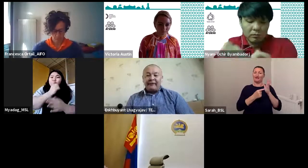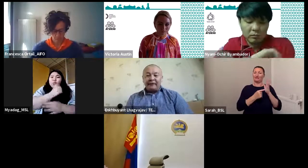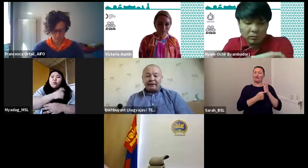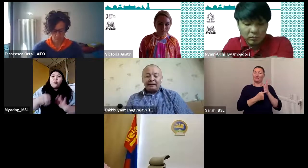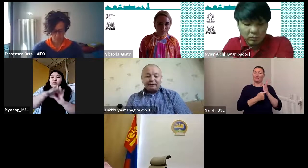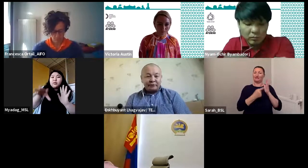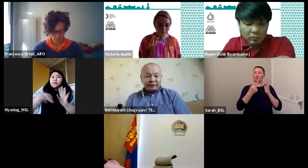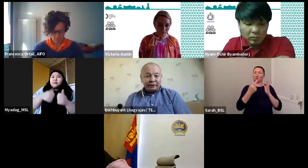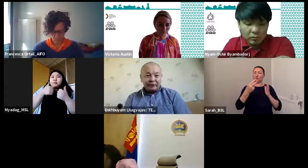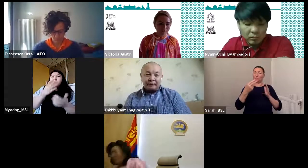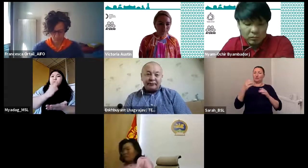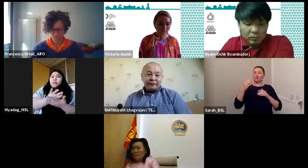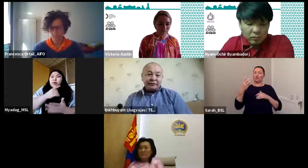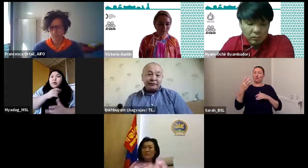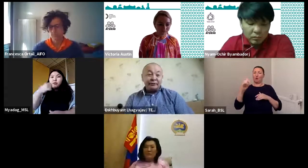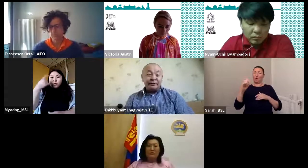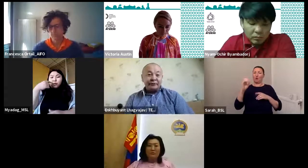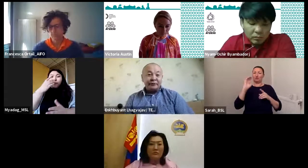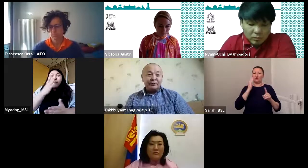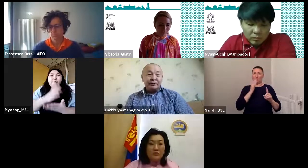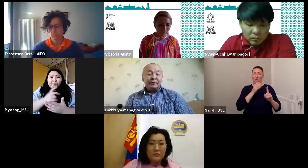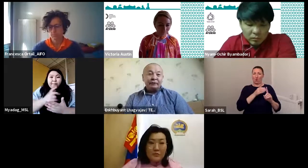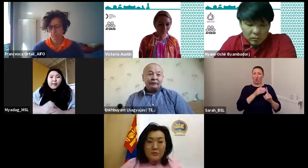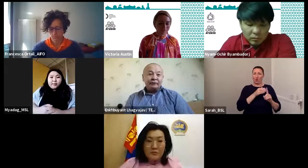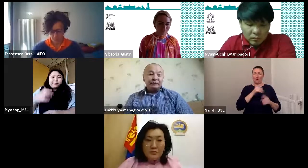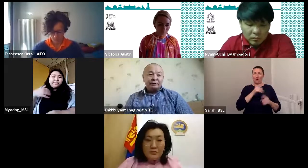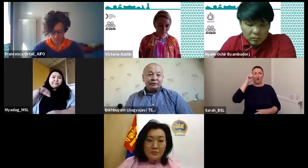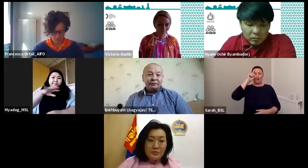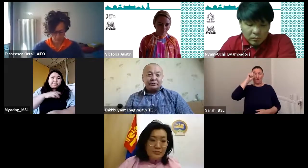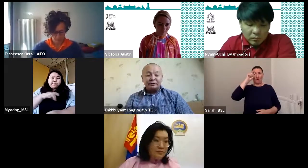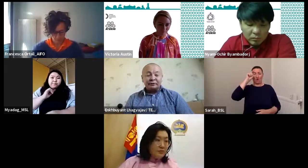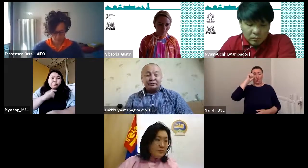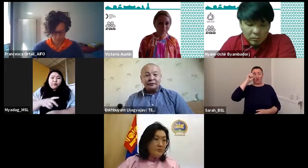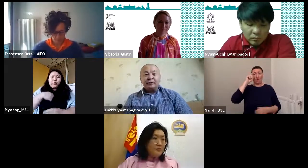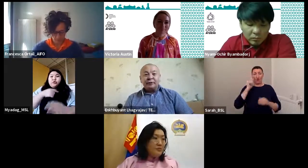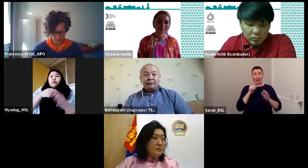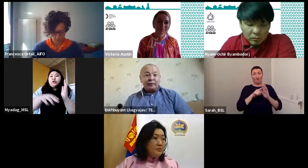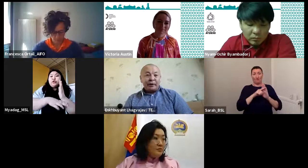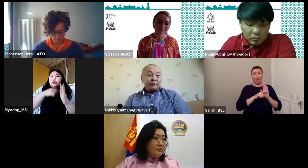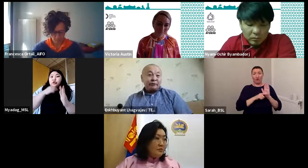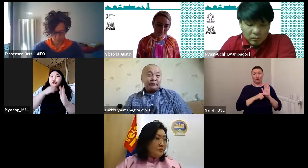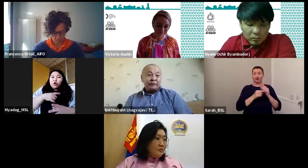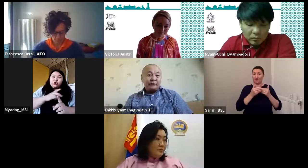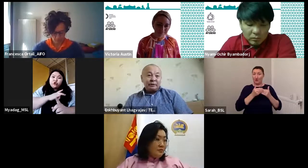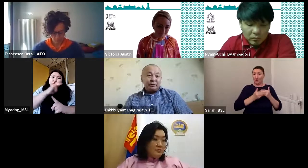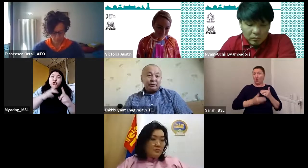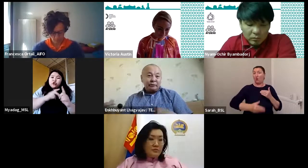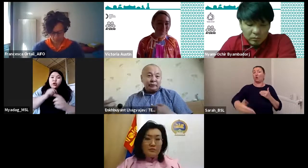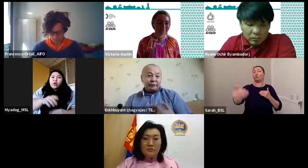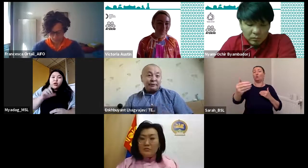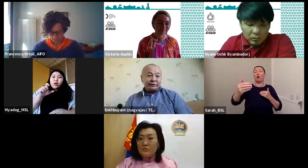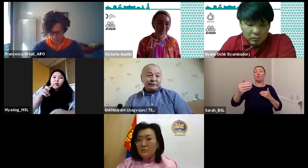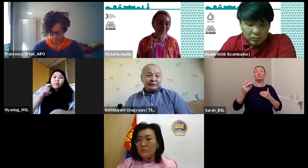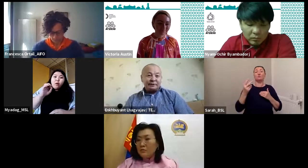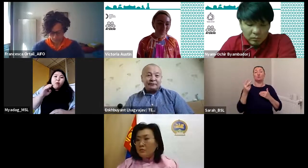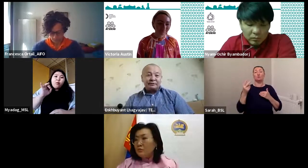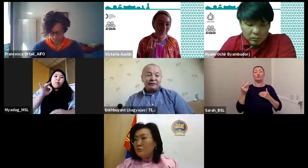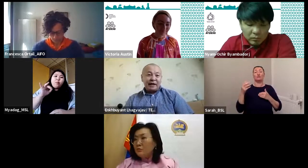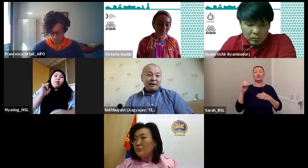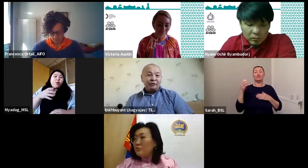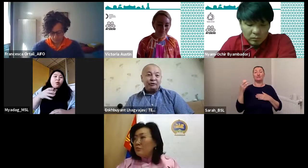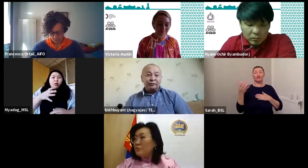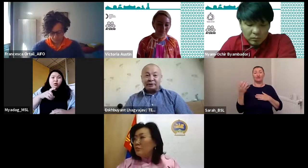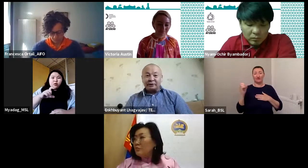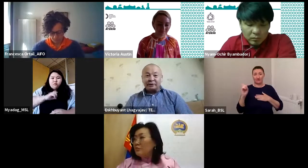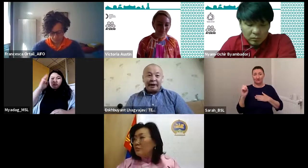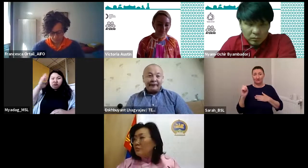гэж ингэж бодож байна. Тэгээ биднэрт бол яг өнөөдрийн нөхцөл байдалд бол empowerment буюу одоо эрх мэдэлсэн